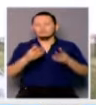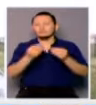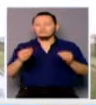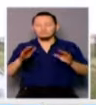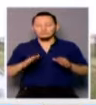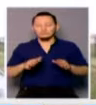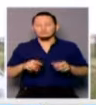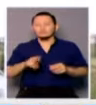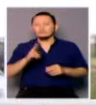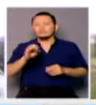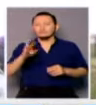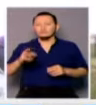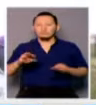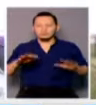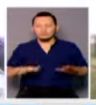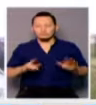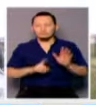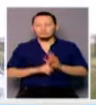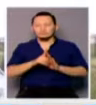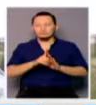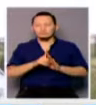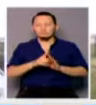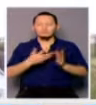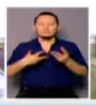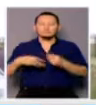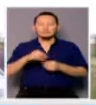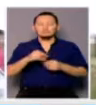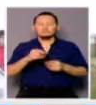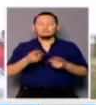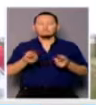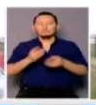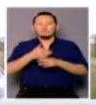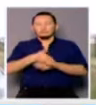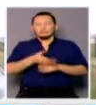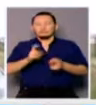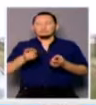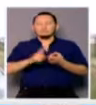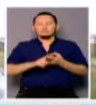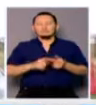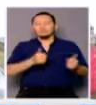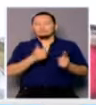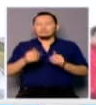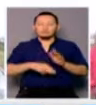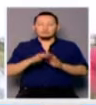мөлтек ауданындағы саябақтың елге, е болмаса осы келетін қонақтарға жағдай болып,